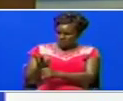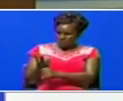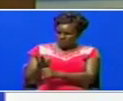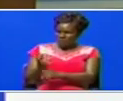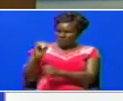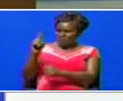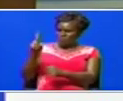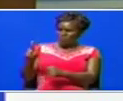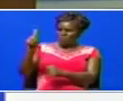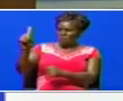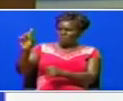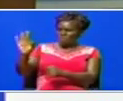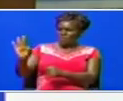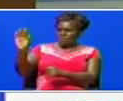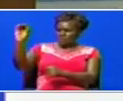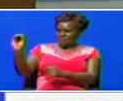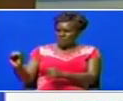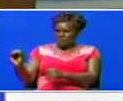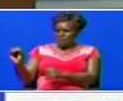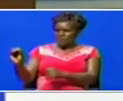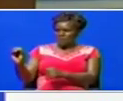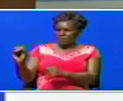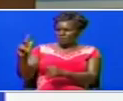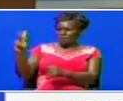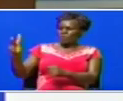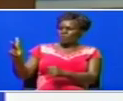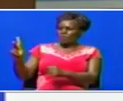312, 0.13%. Japheth Kaluyu,